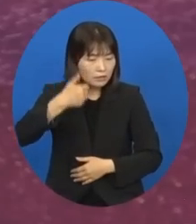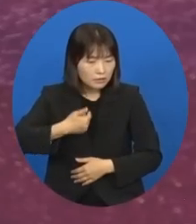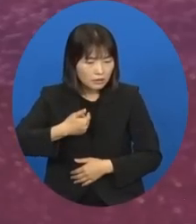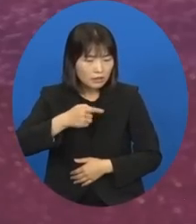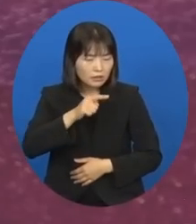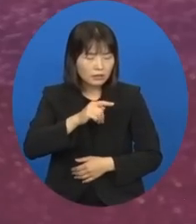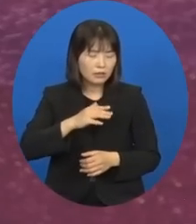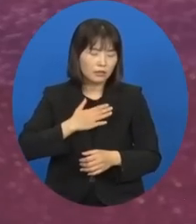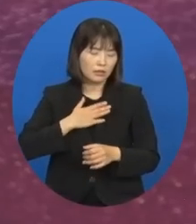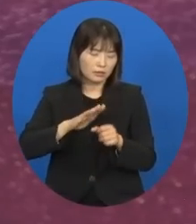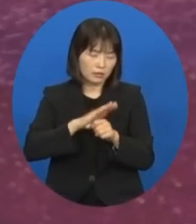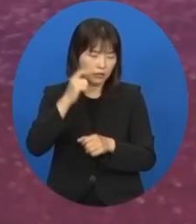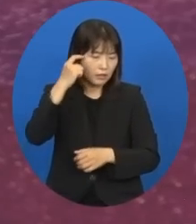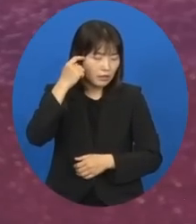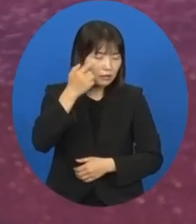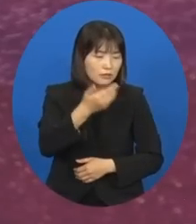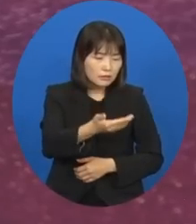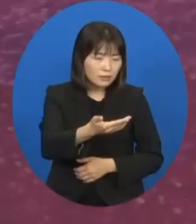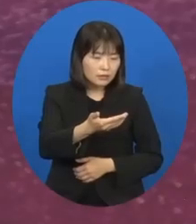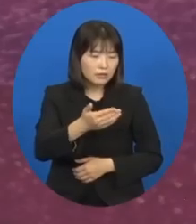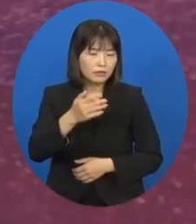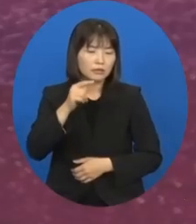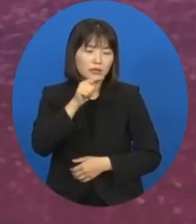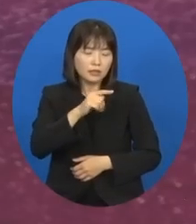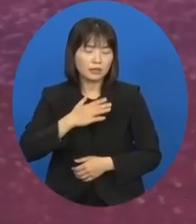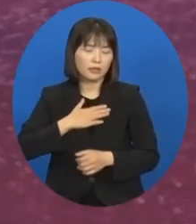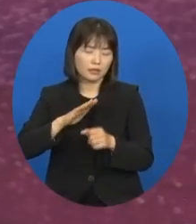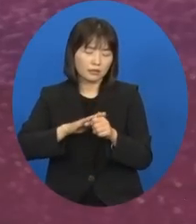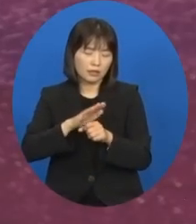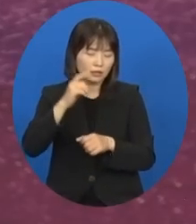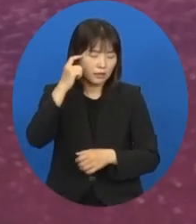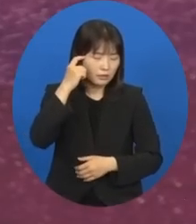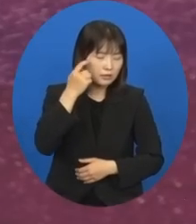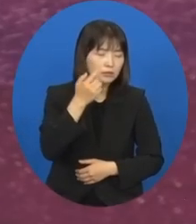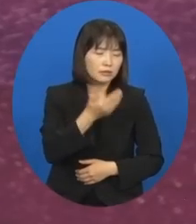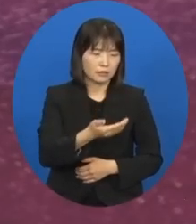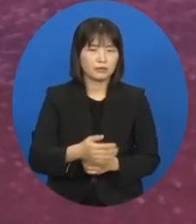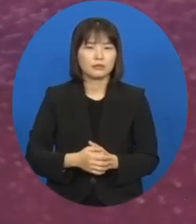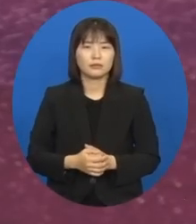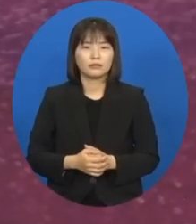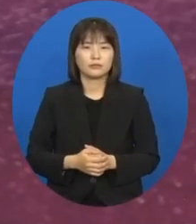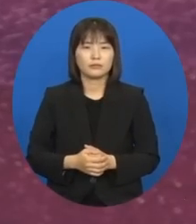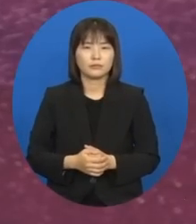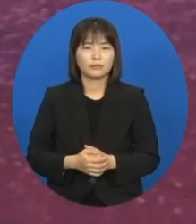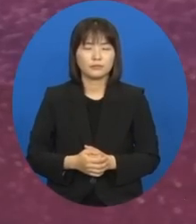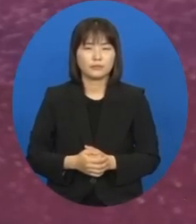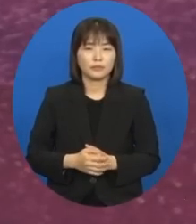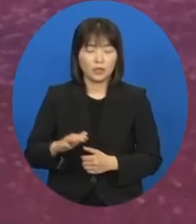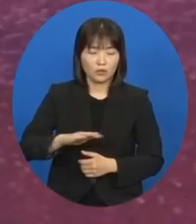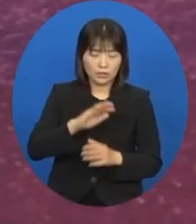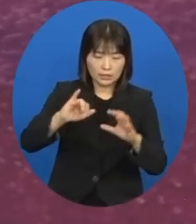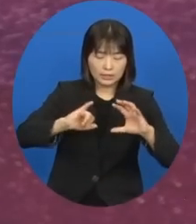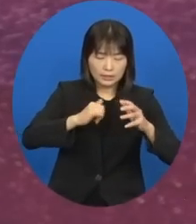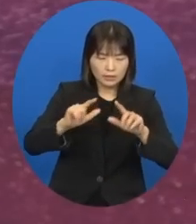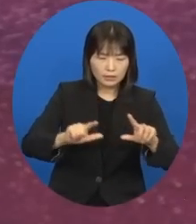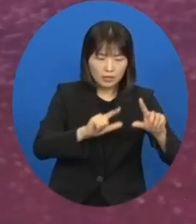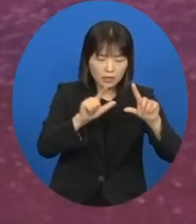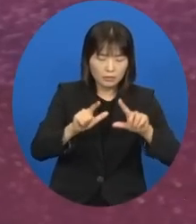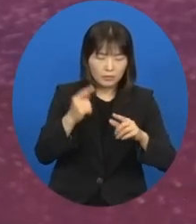사랑하느냐 네가 나를 사랑하는냐 우리가 세상을 살며 여전히 상처에